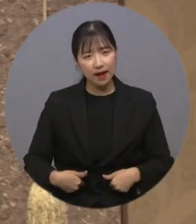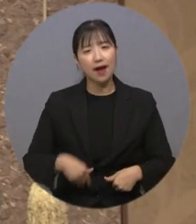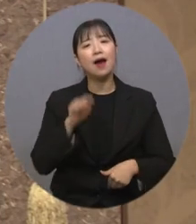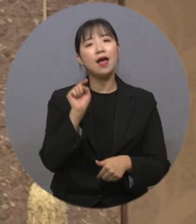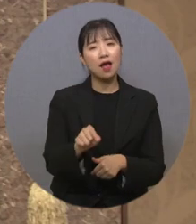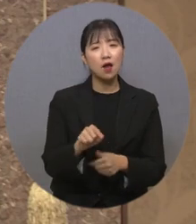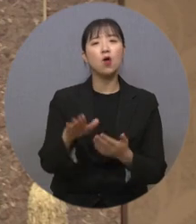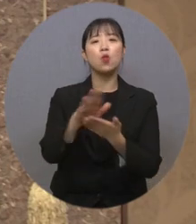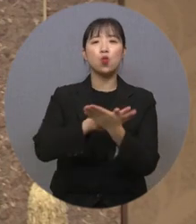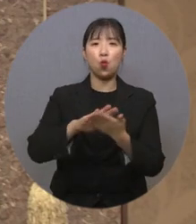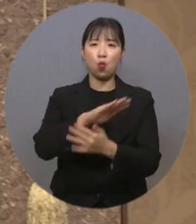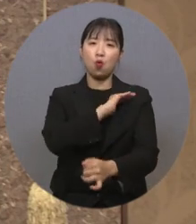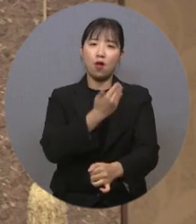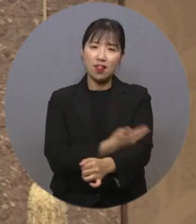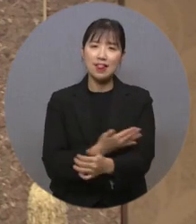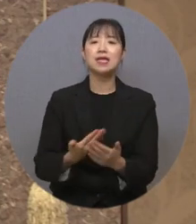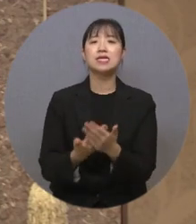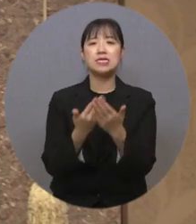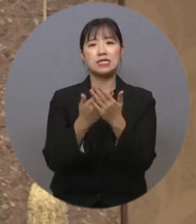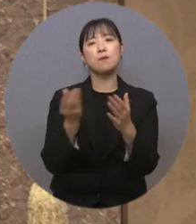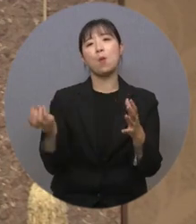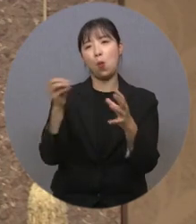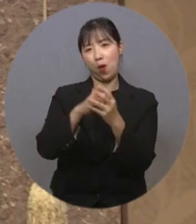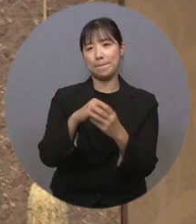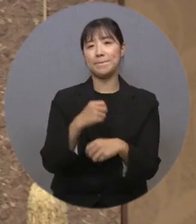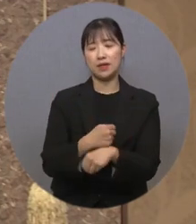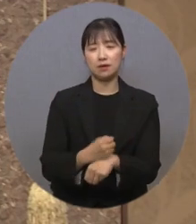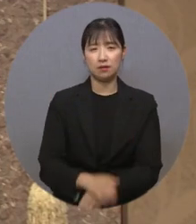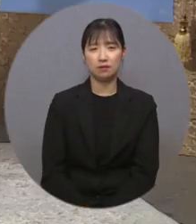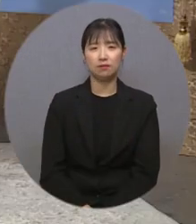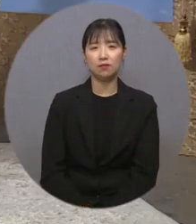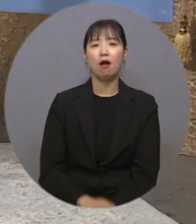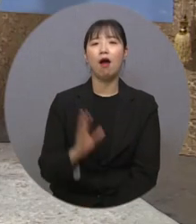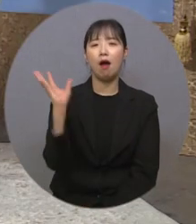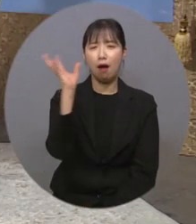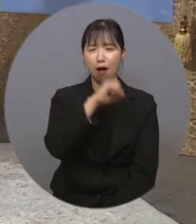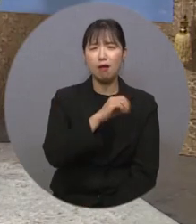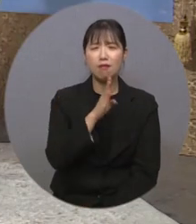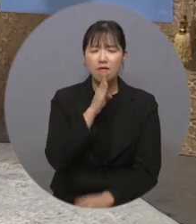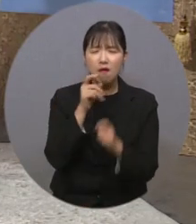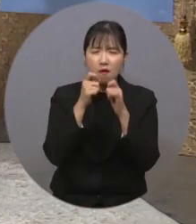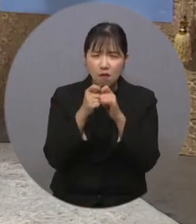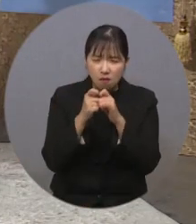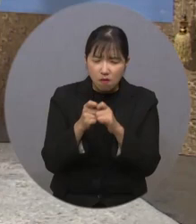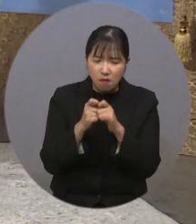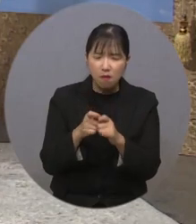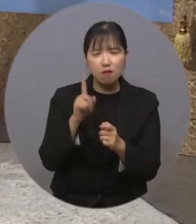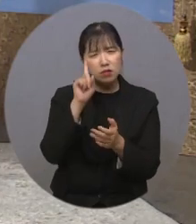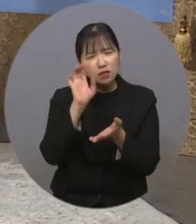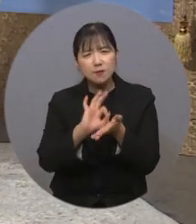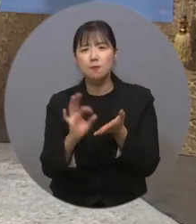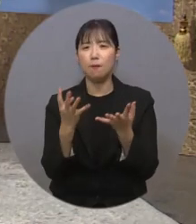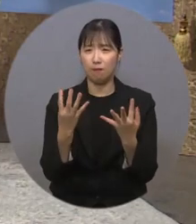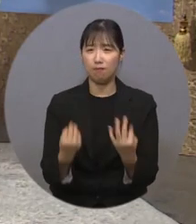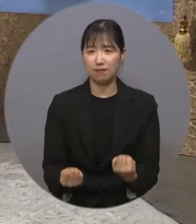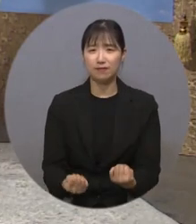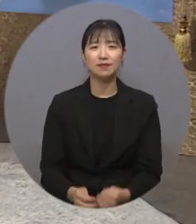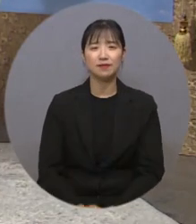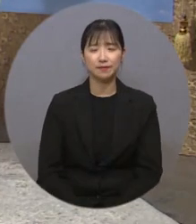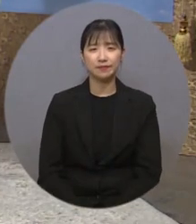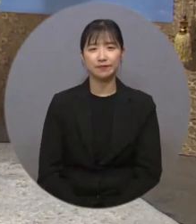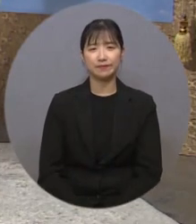이런 것들도 놀권리 증진에 포함이 되는 거죠. 아, 그렇군요. 정말 세세하게 신경을 많이 써주셨네요.